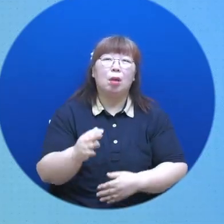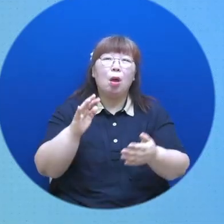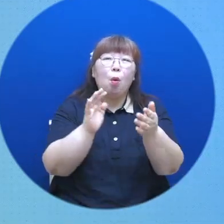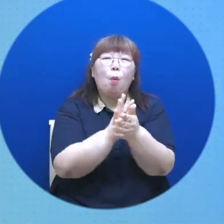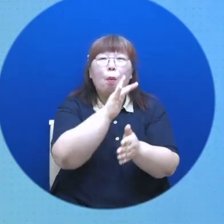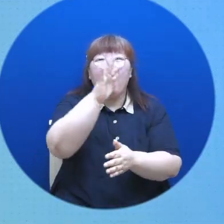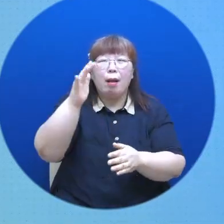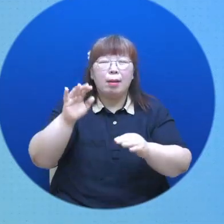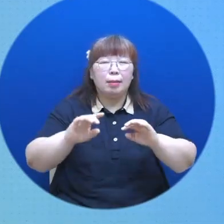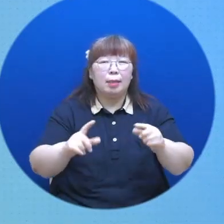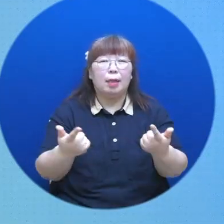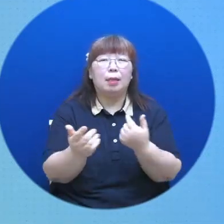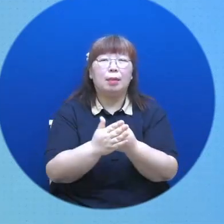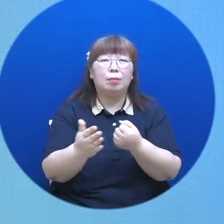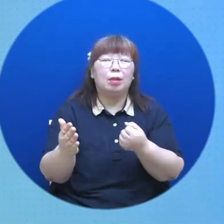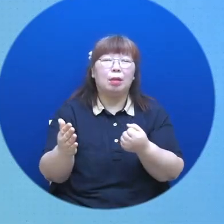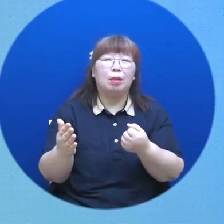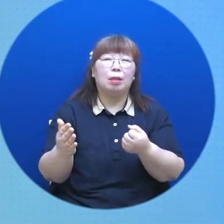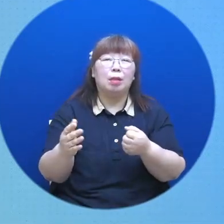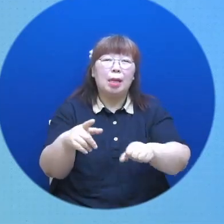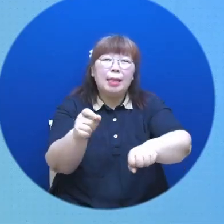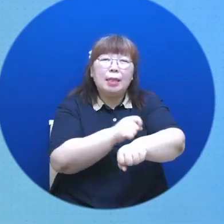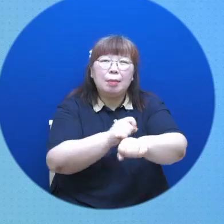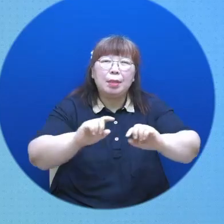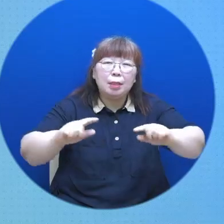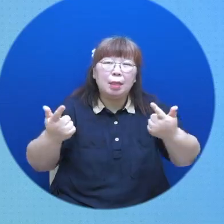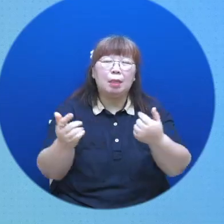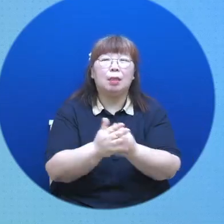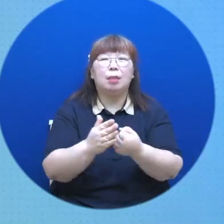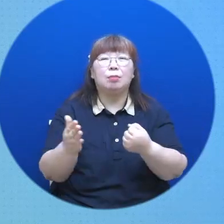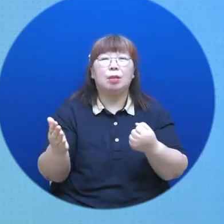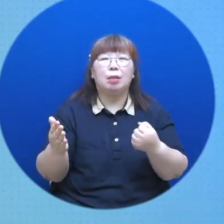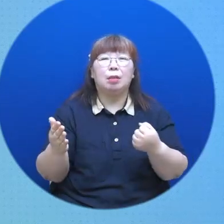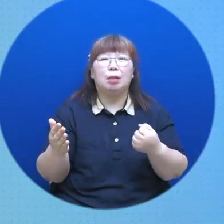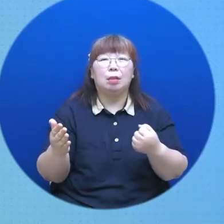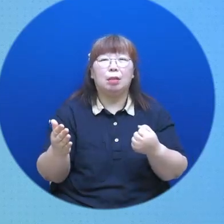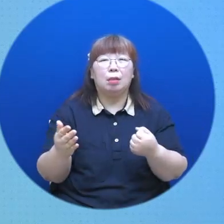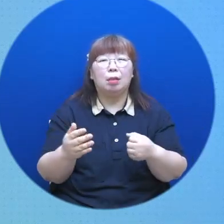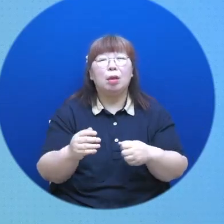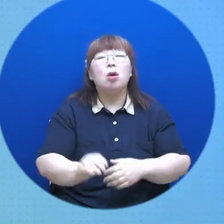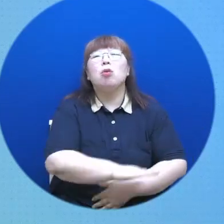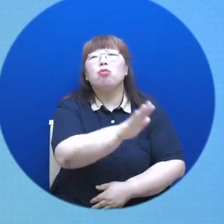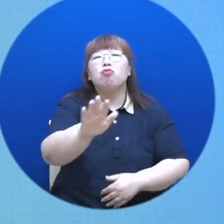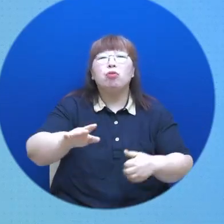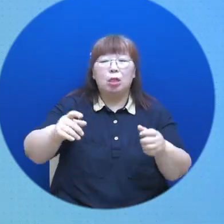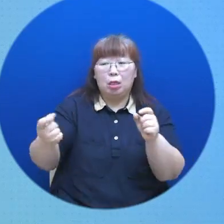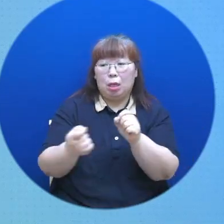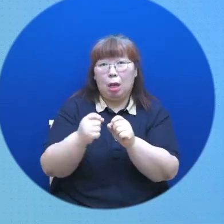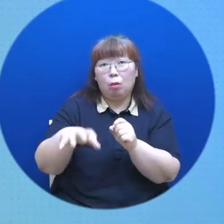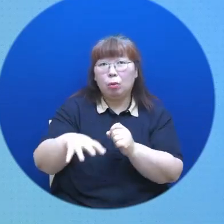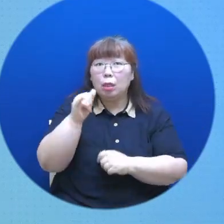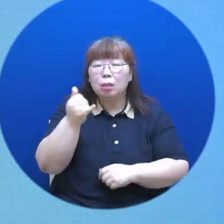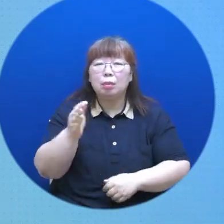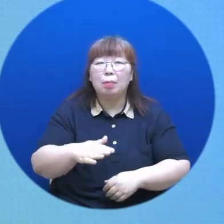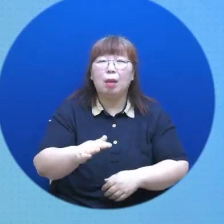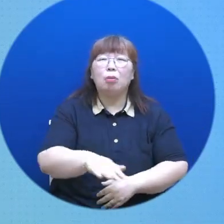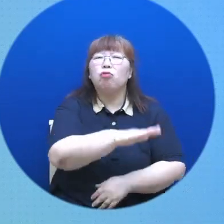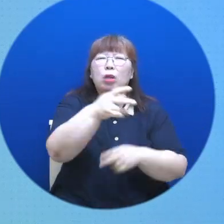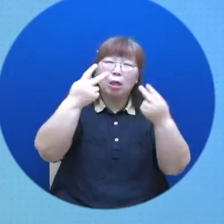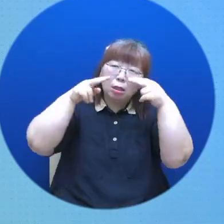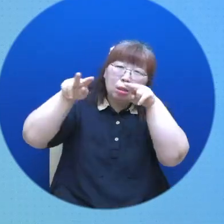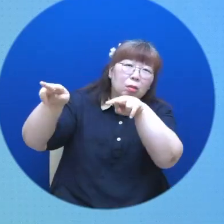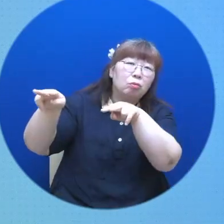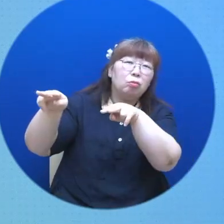화려하지 않기 때문에, 특별하지 않기 때문에 우리 곁에 있지만 우리가 시선을 두지